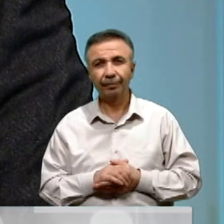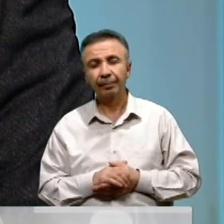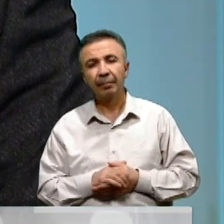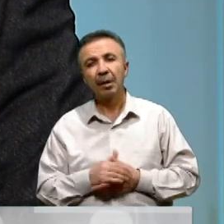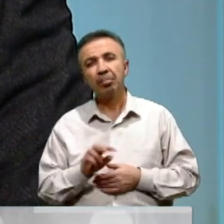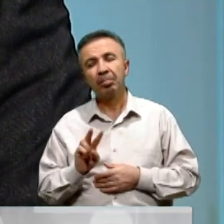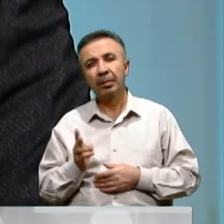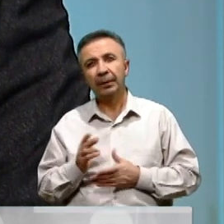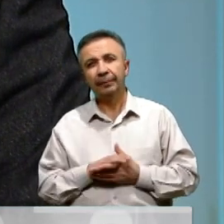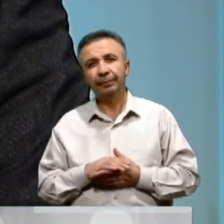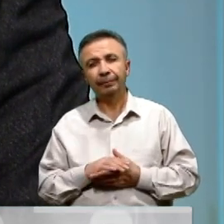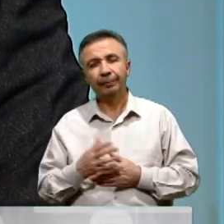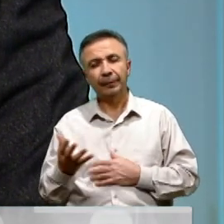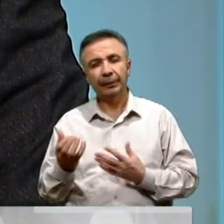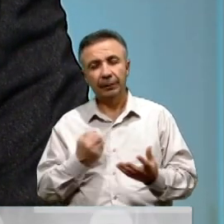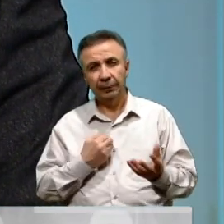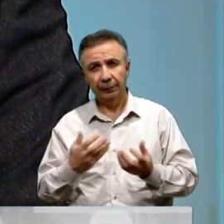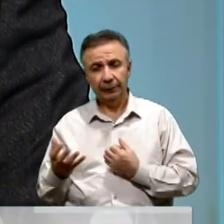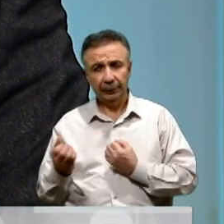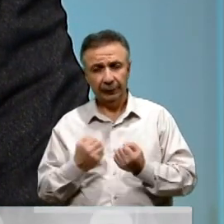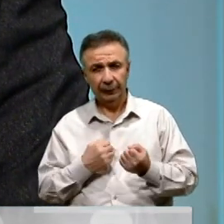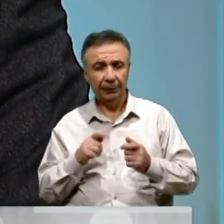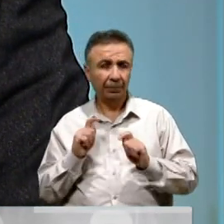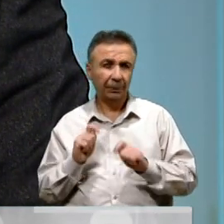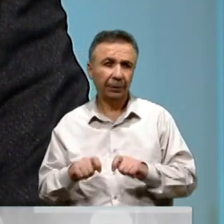Veya alışveriş yöntemiyle